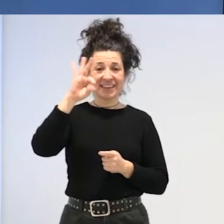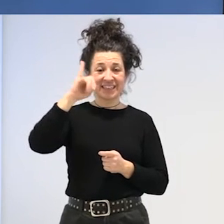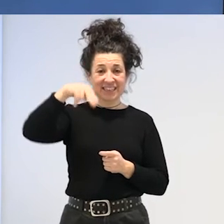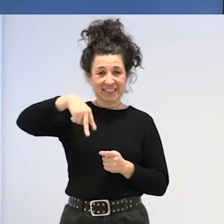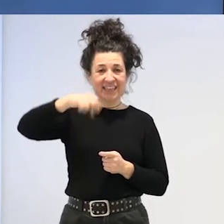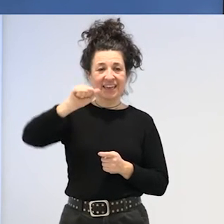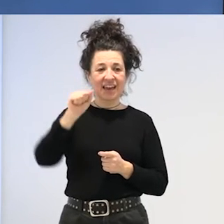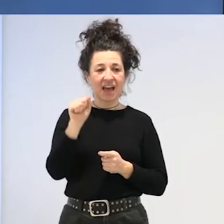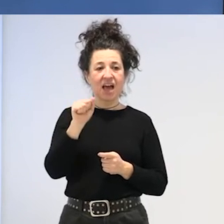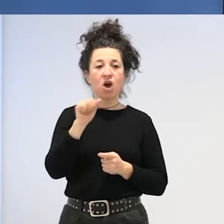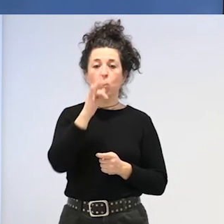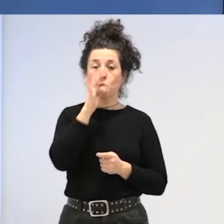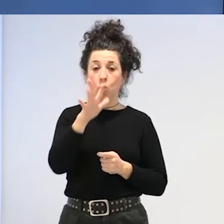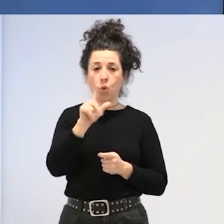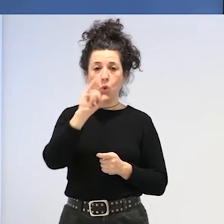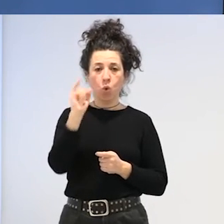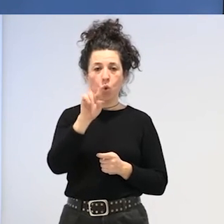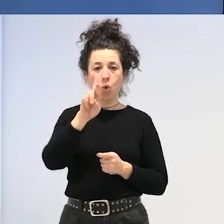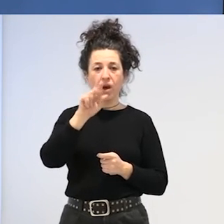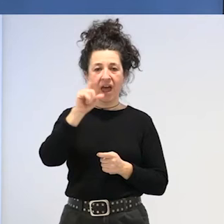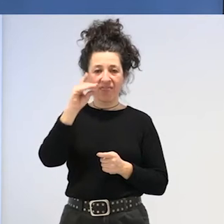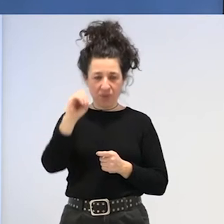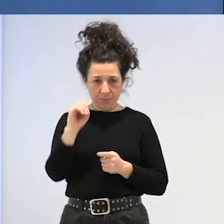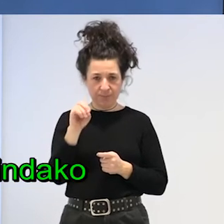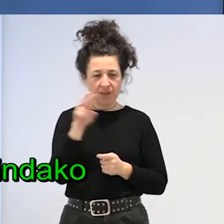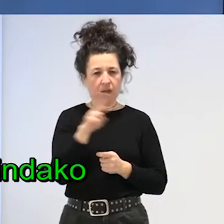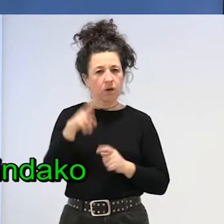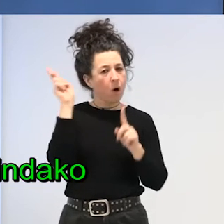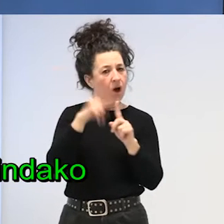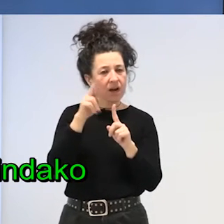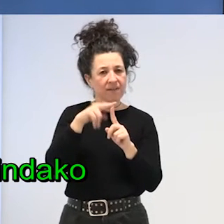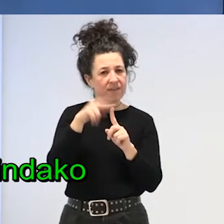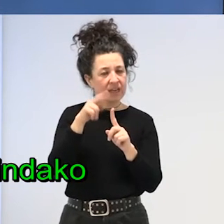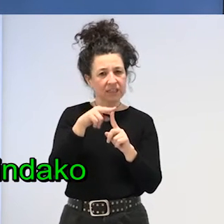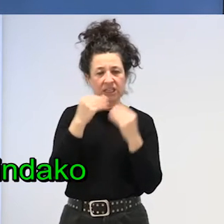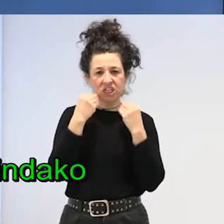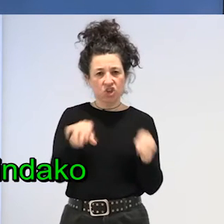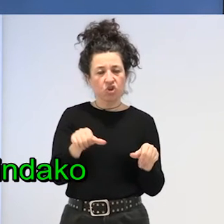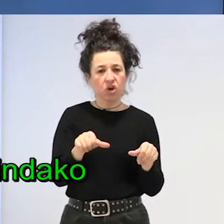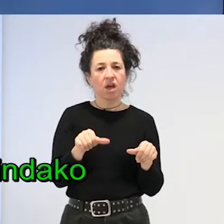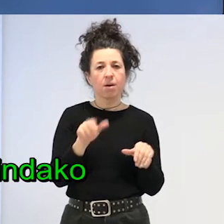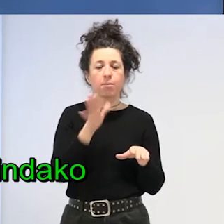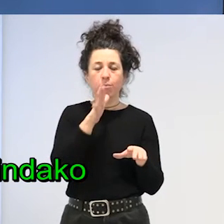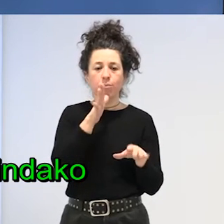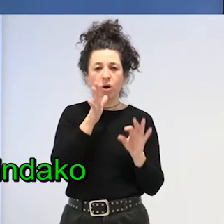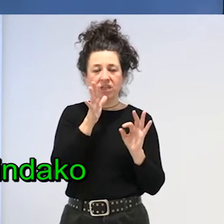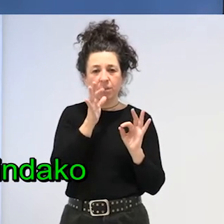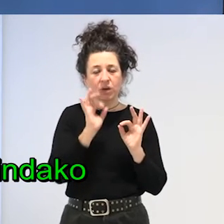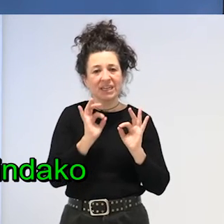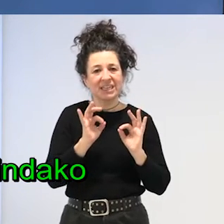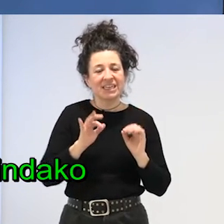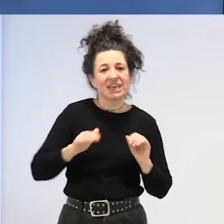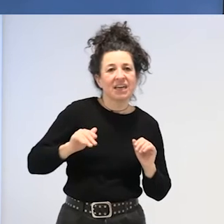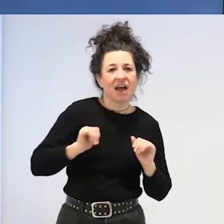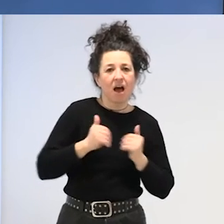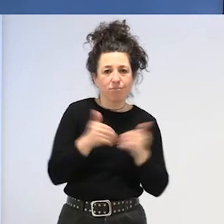gaztelerazko zientzia fikzioaren historian mugarritzat hartu daiteke zen emakumentzat bereziki egindako espazio bat